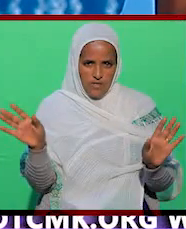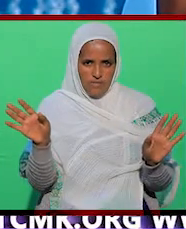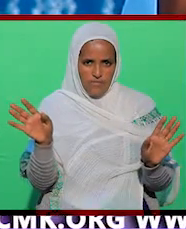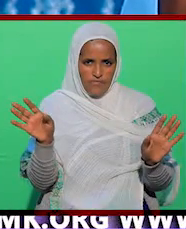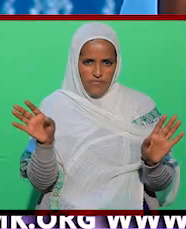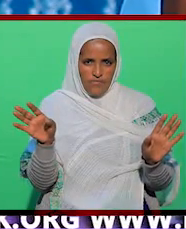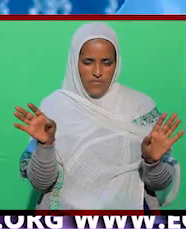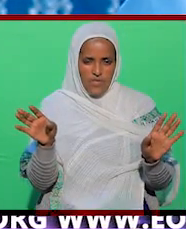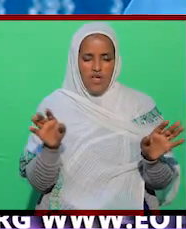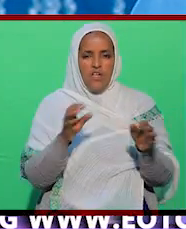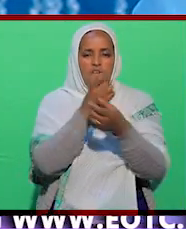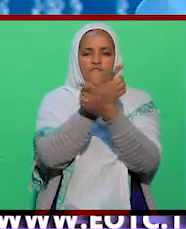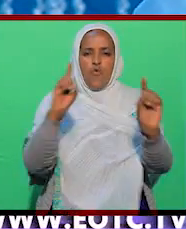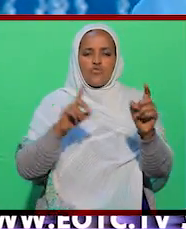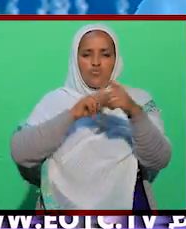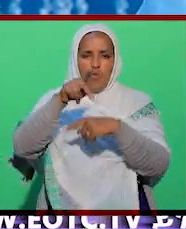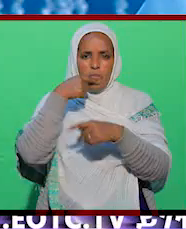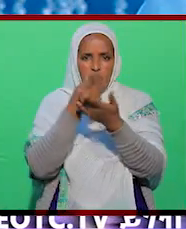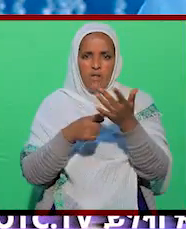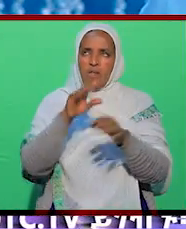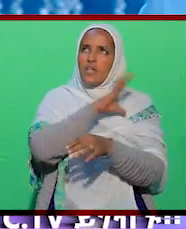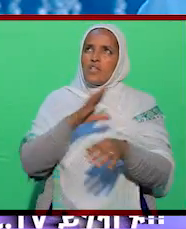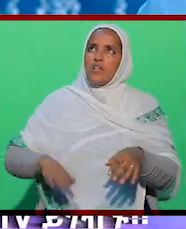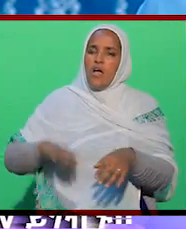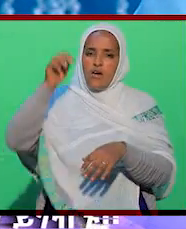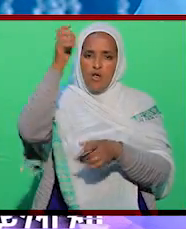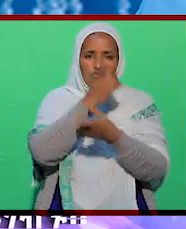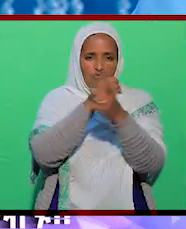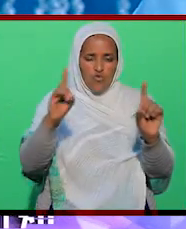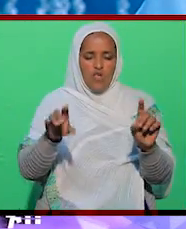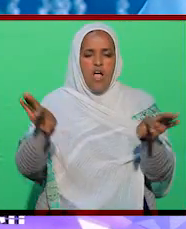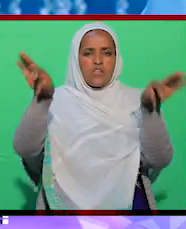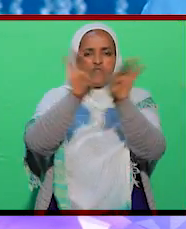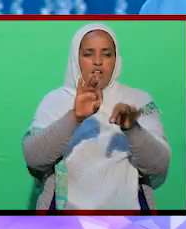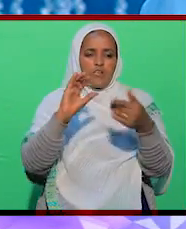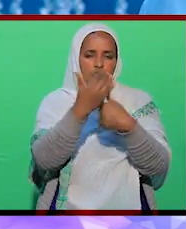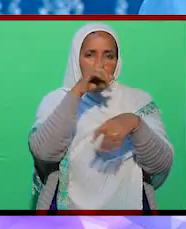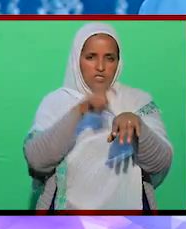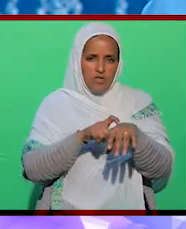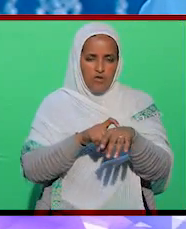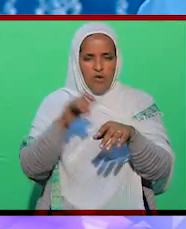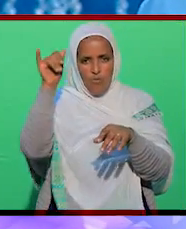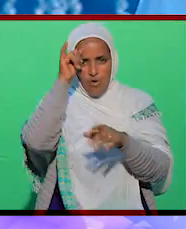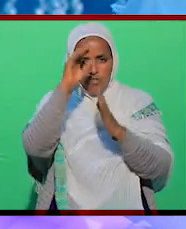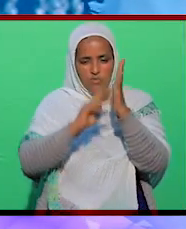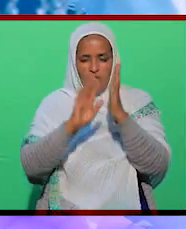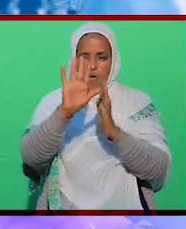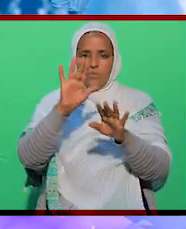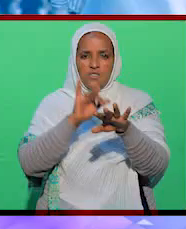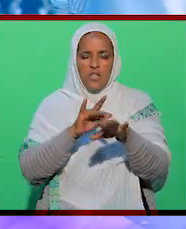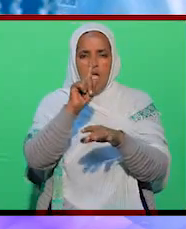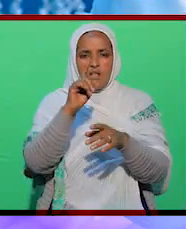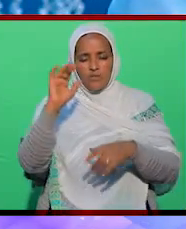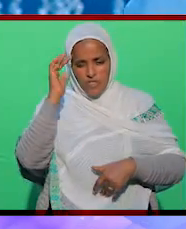ትንቢት አይነገርም ሁልጊዜ የፈውስ ፕሮግራም ይባል ራሱ የለም ምክንያቱም ጌታችን እንኳን ራሱ የፈወሰው አስፈላጊ በሆነ ጊዜ ነው በዮሐንስ